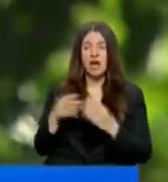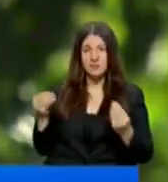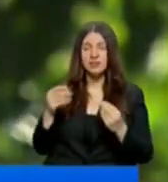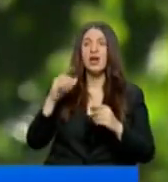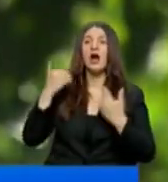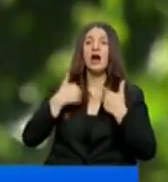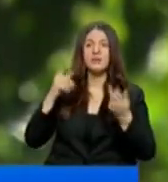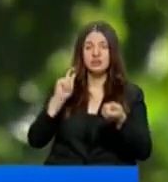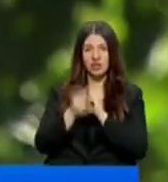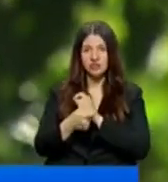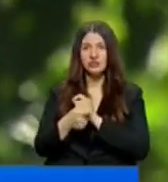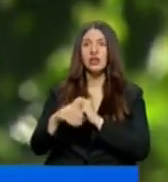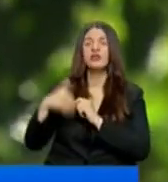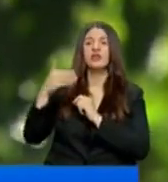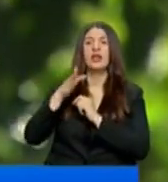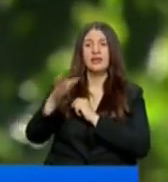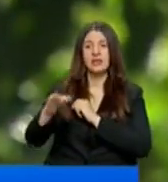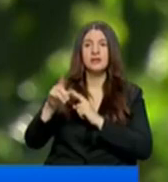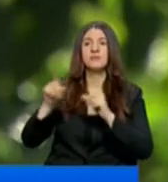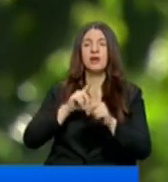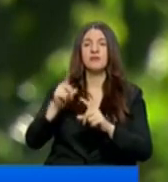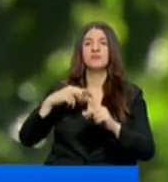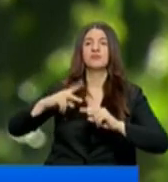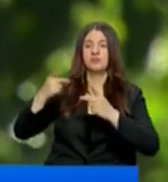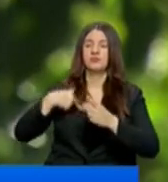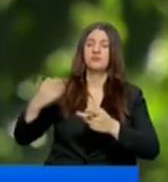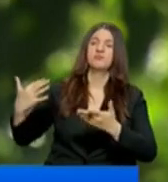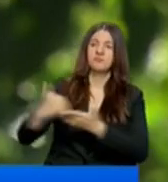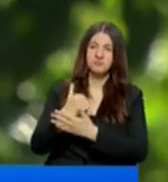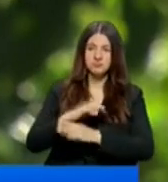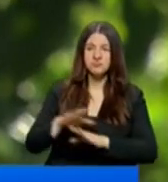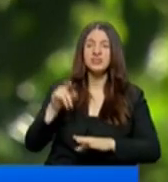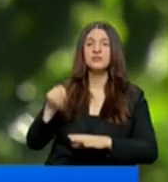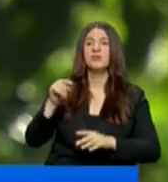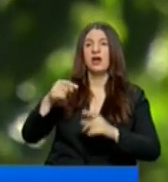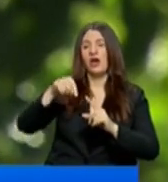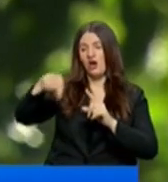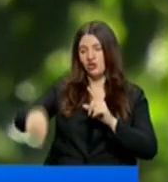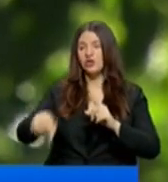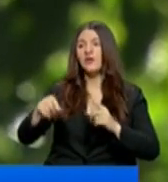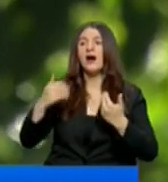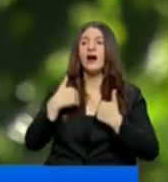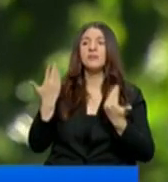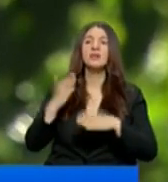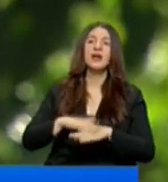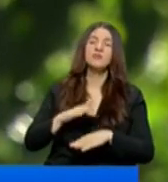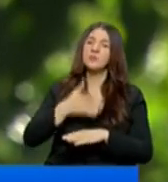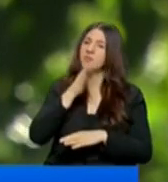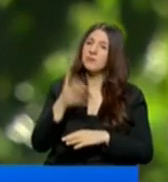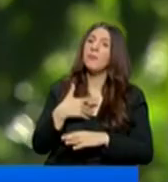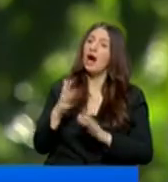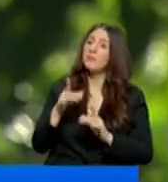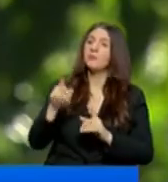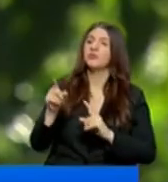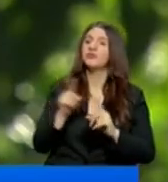Hakimleri değiştirdiler. Sonra gittim Yargıtay'da bu davayı kazandık. Şimdi aşağıya geldi. Aşağıda hakimlerin ne yapacağını bilmem. Ama